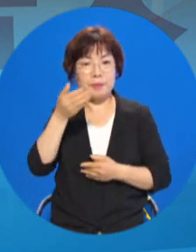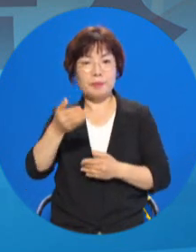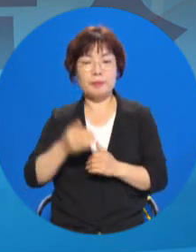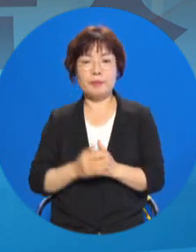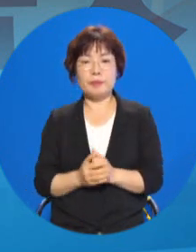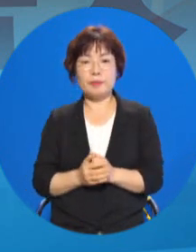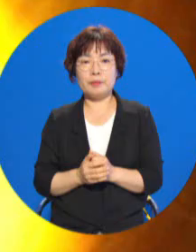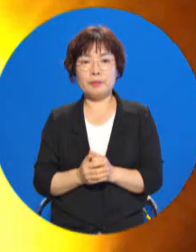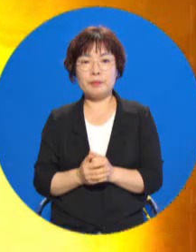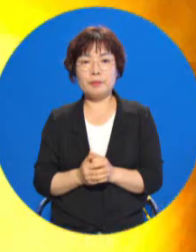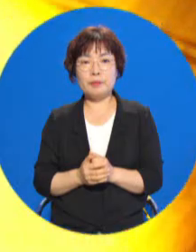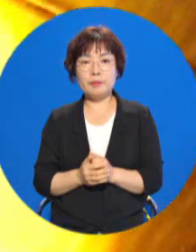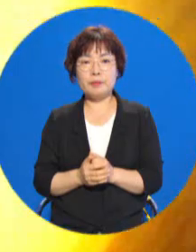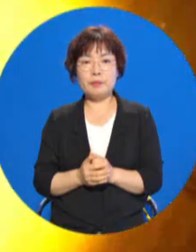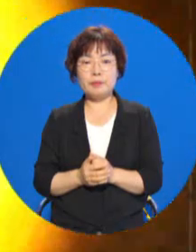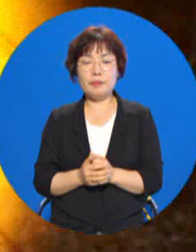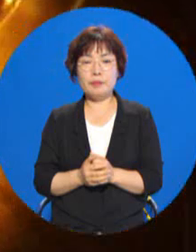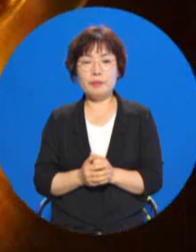기자입니다.